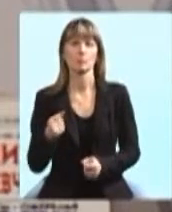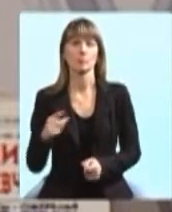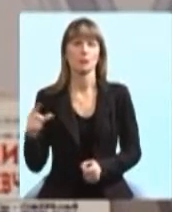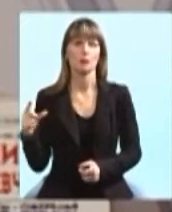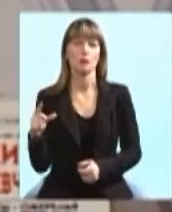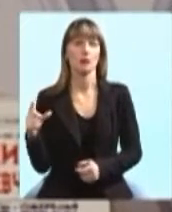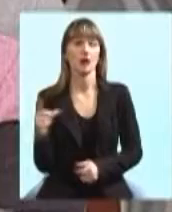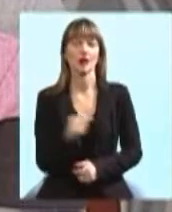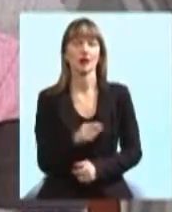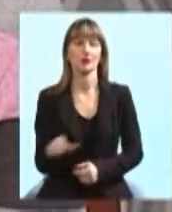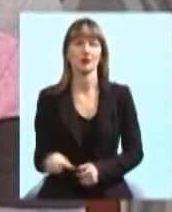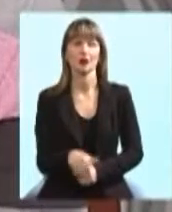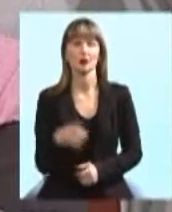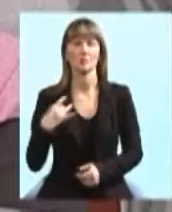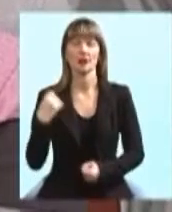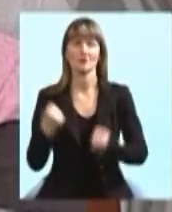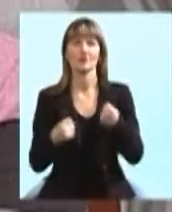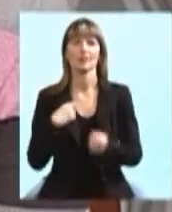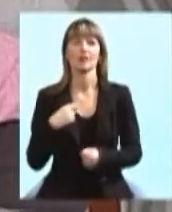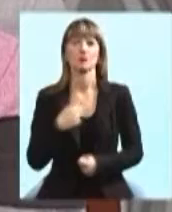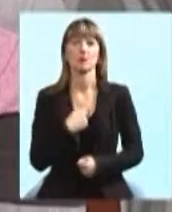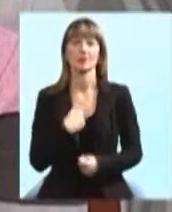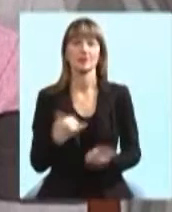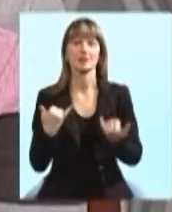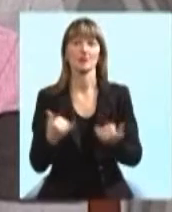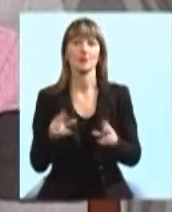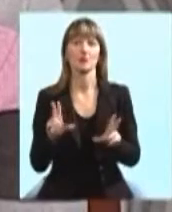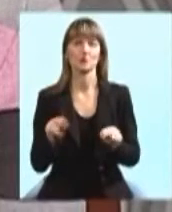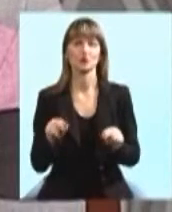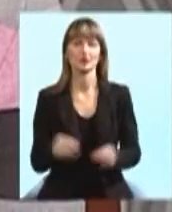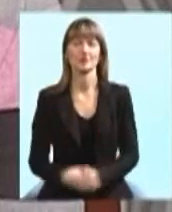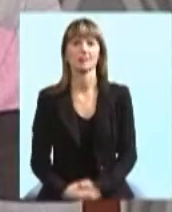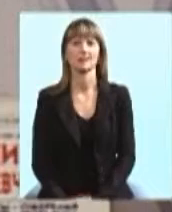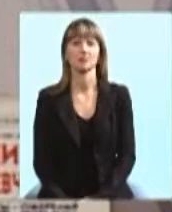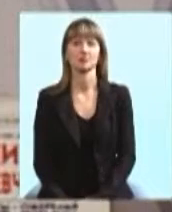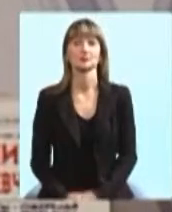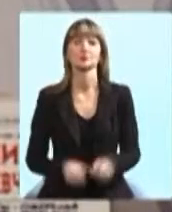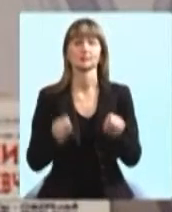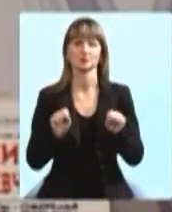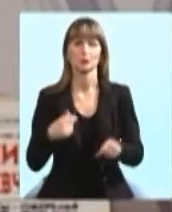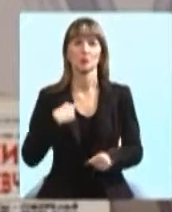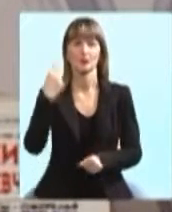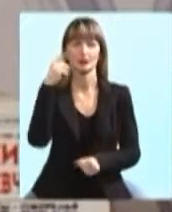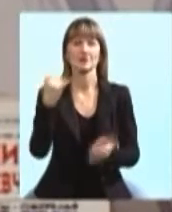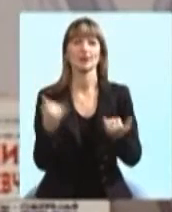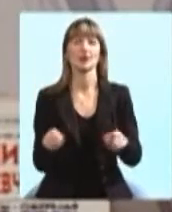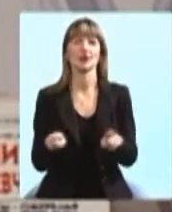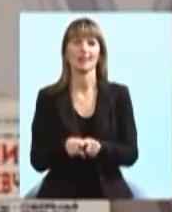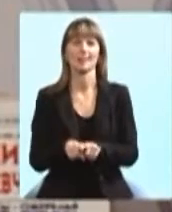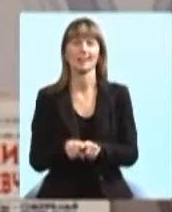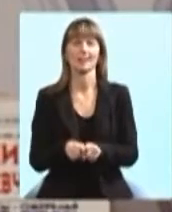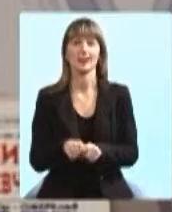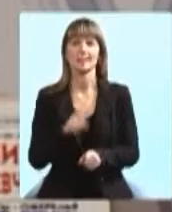на якомусь там білій автівці, і мені сьогодні пощастить. Чи можемо ми вигадувати сьогодні якісь такі певні